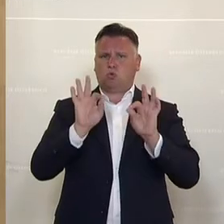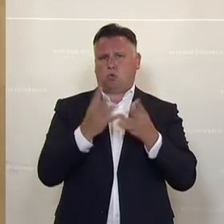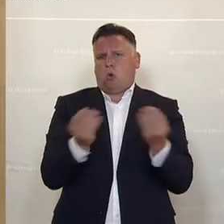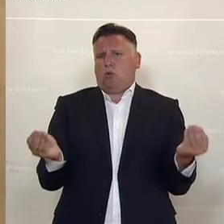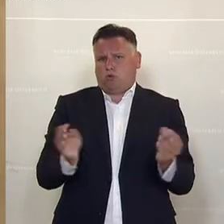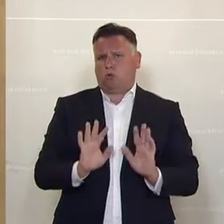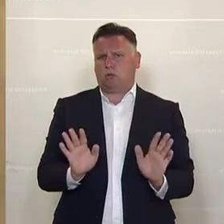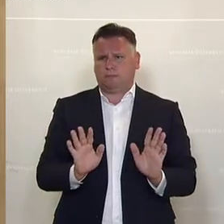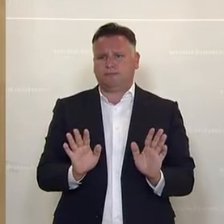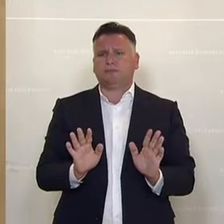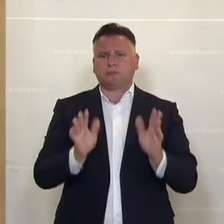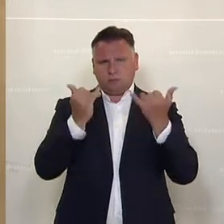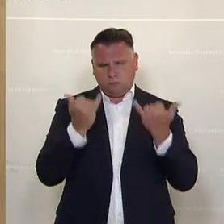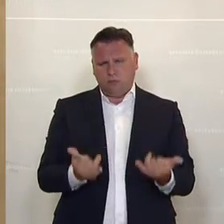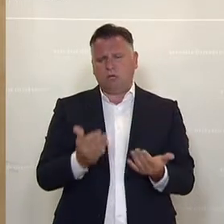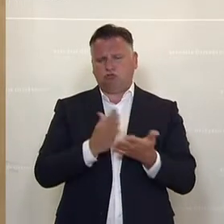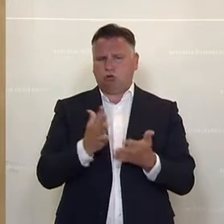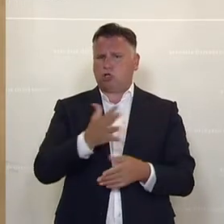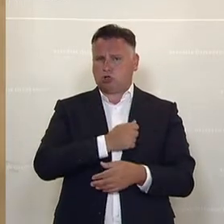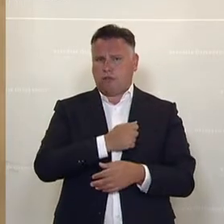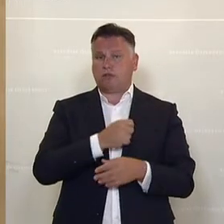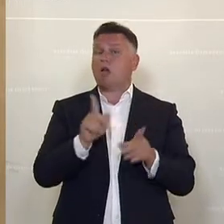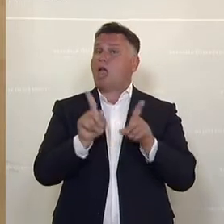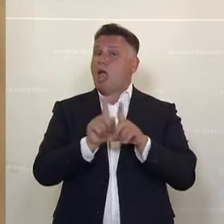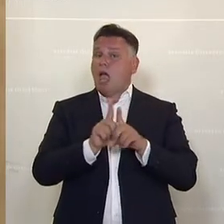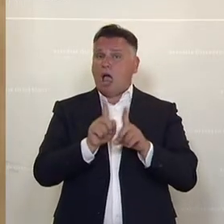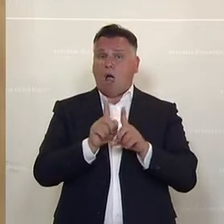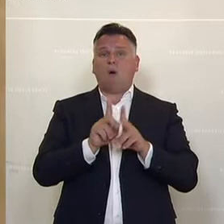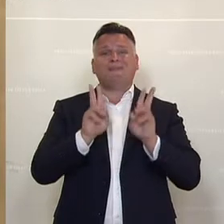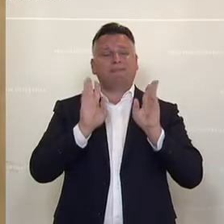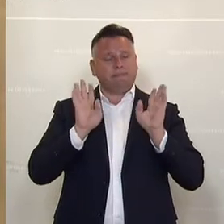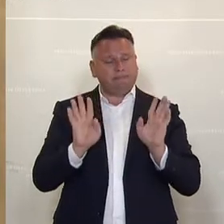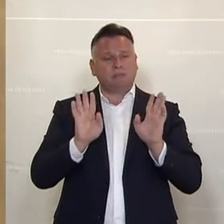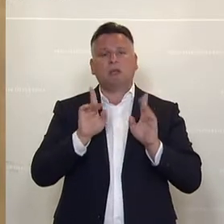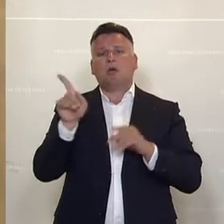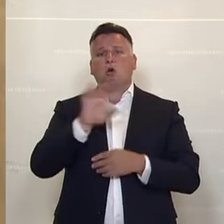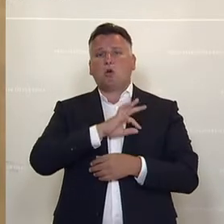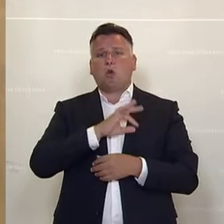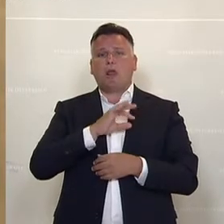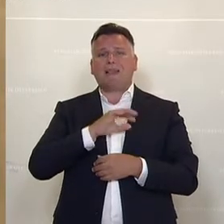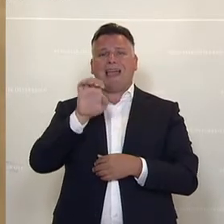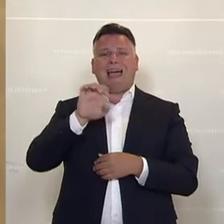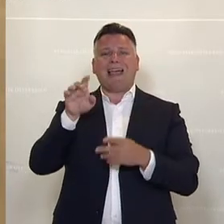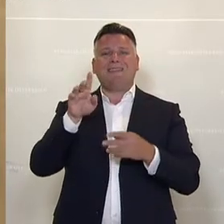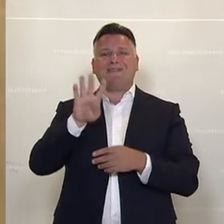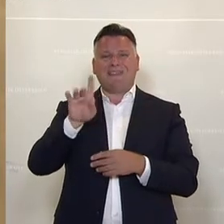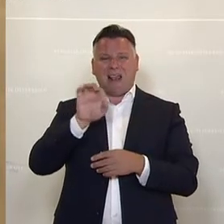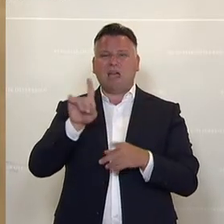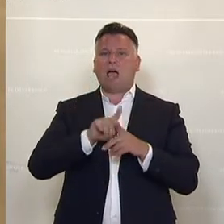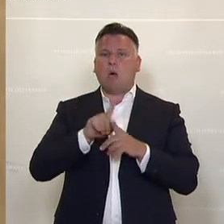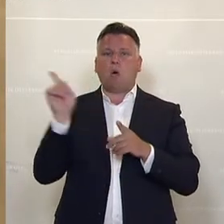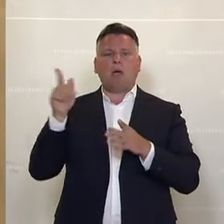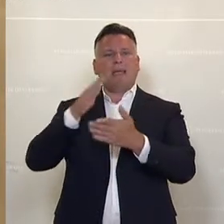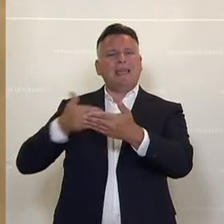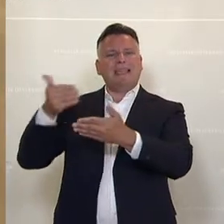Und ich denke, das ist uns gelungen. Und ich möchte auch ausdrücklich, so wie es der Kollege Einwallner gemacht hat, mich bei den Referenten bedanken,